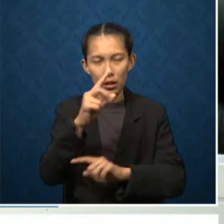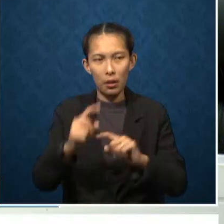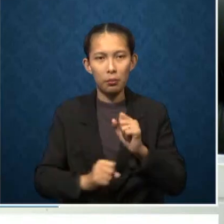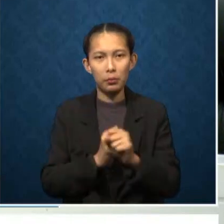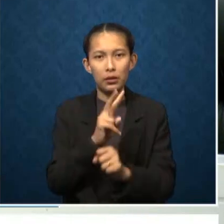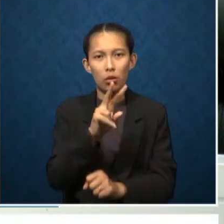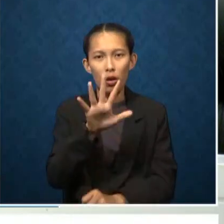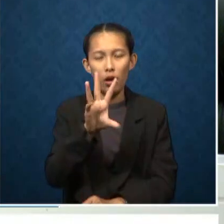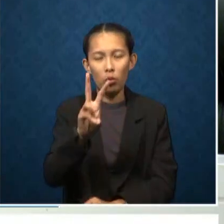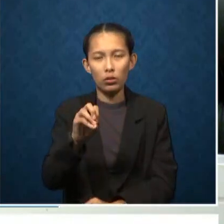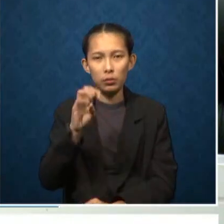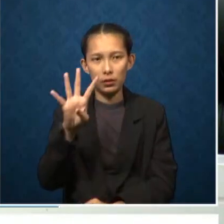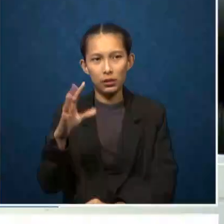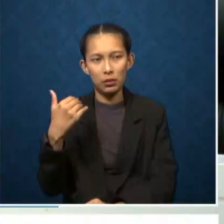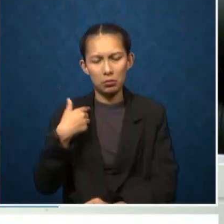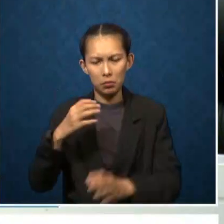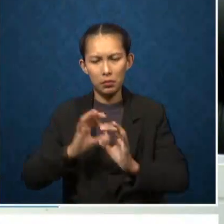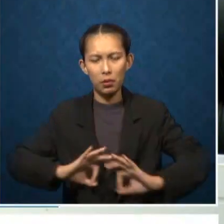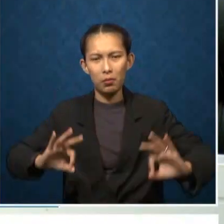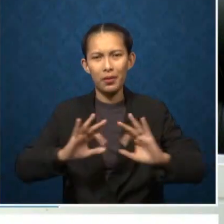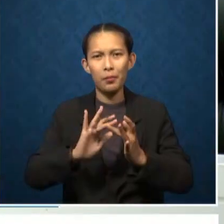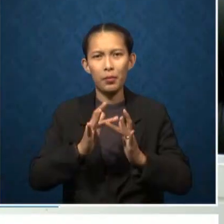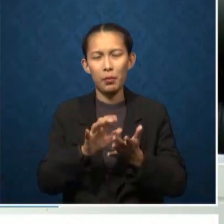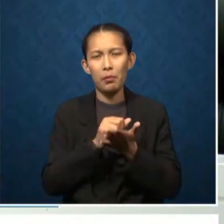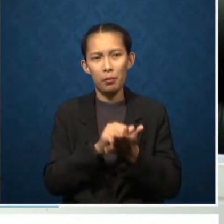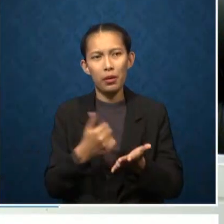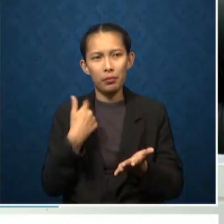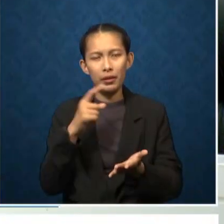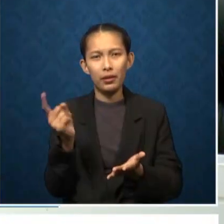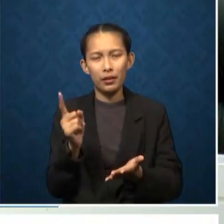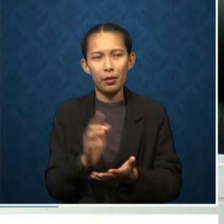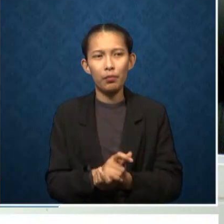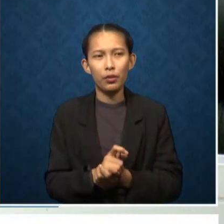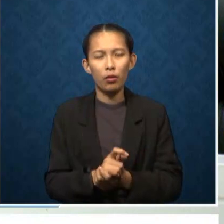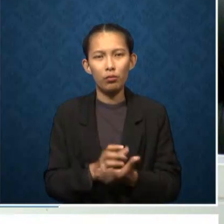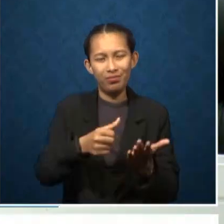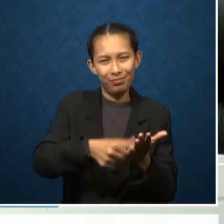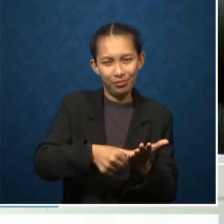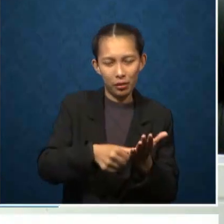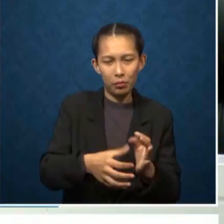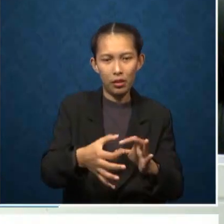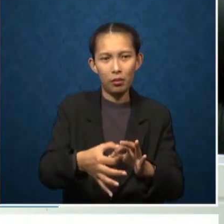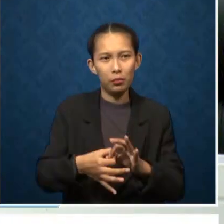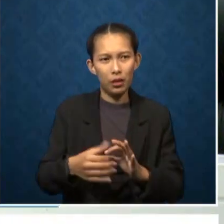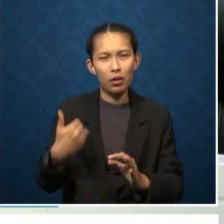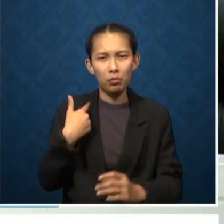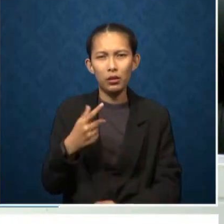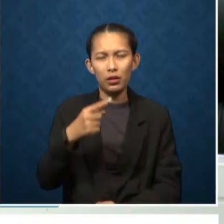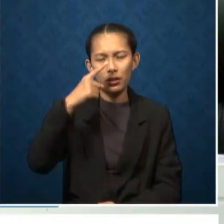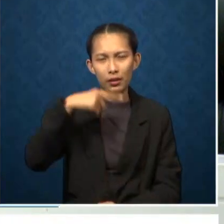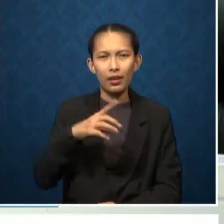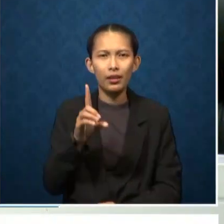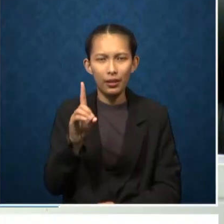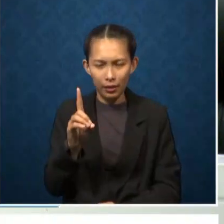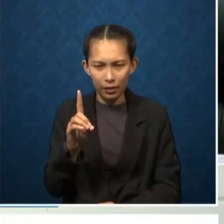ซึ่ง e-service สำคัญที่เกิดจาก agenda ในครั้งนั้นก็คือระบบพิสูจน์ยืนยันตัวตนผ่านแอปพลิเคชันไทยดีของกรมการปกคร